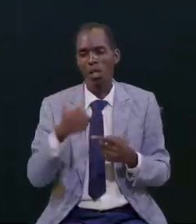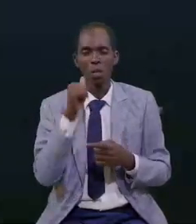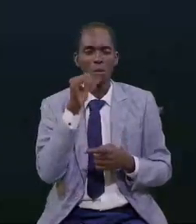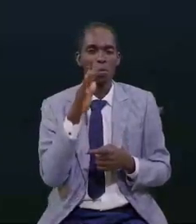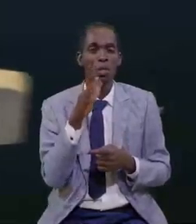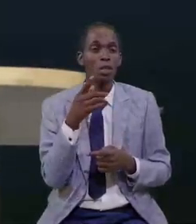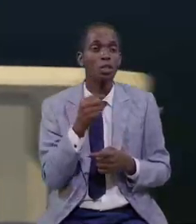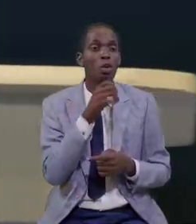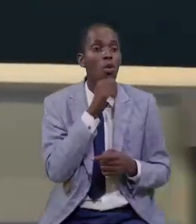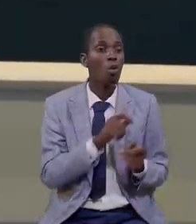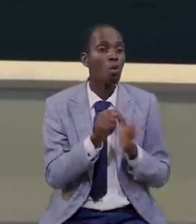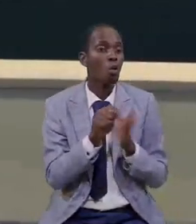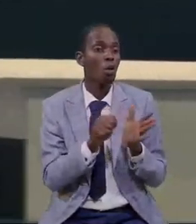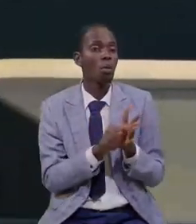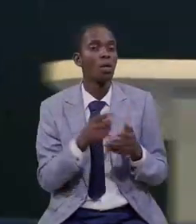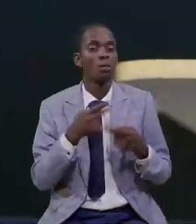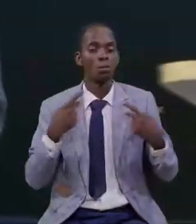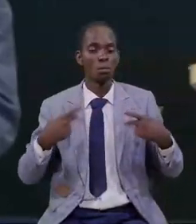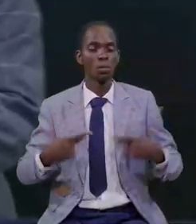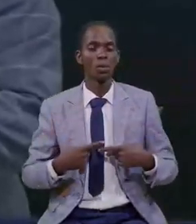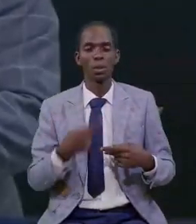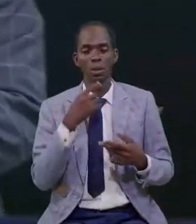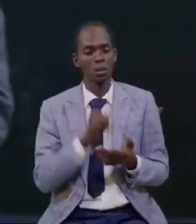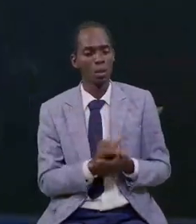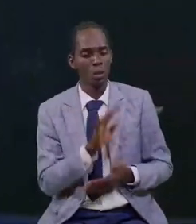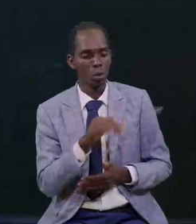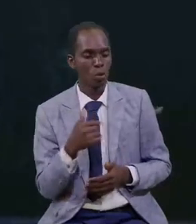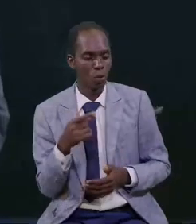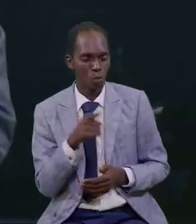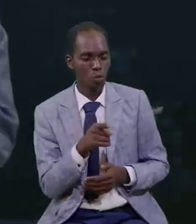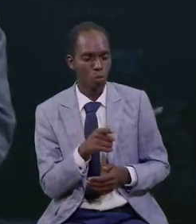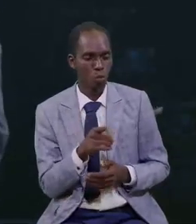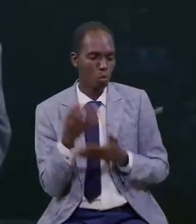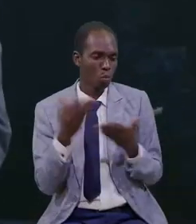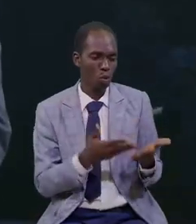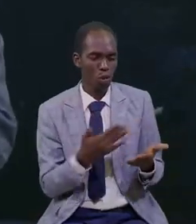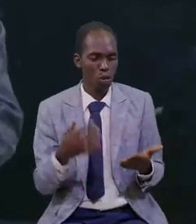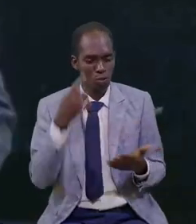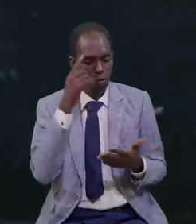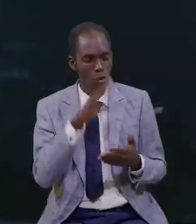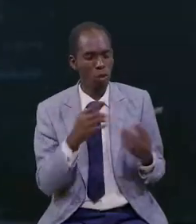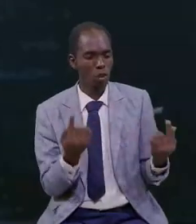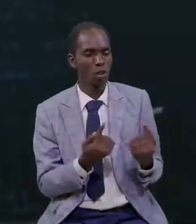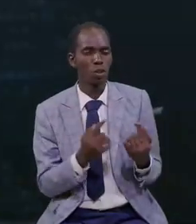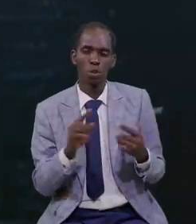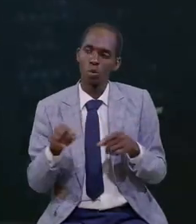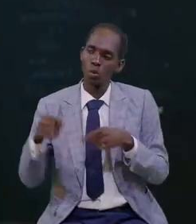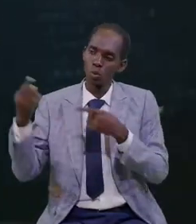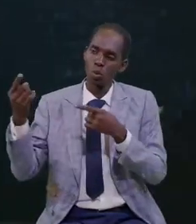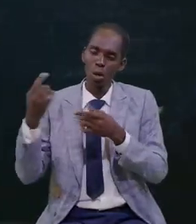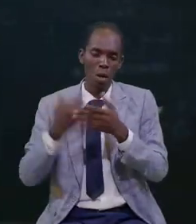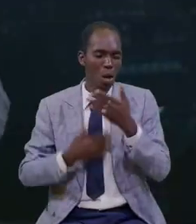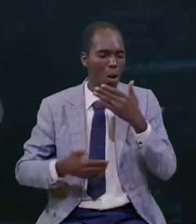sacrificateurs de l'Ancien Testament disont d'accord a fait l'expiation de tes péchés maintenant va et reviens le